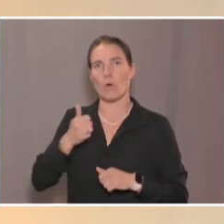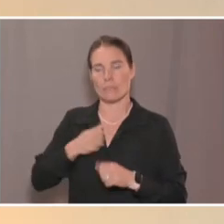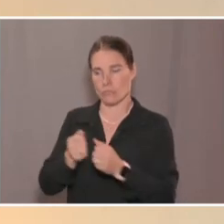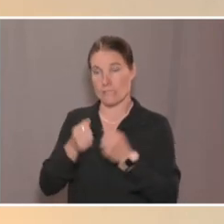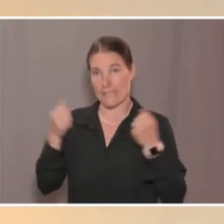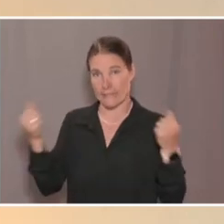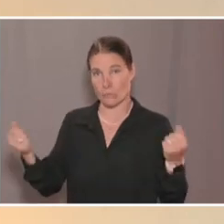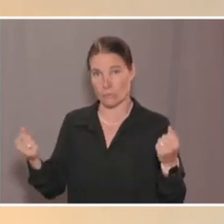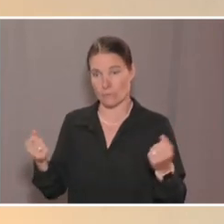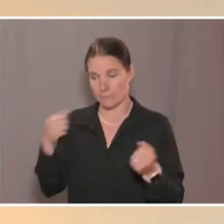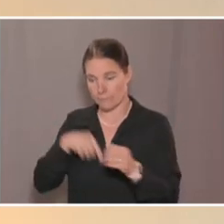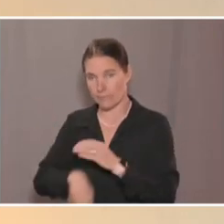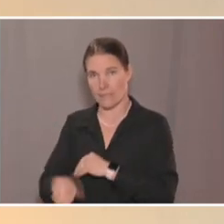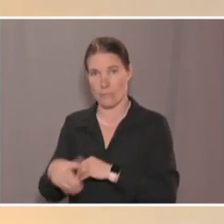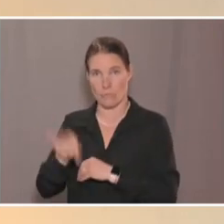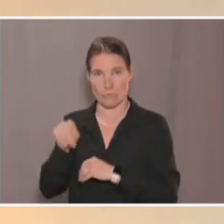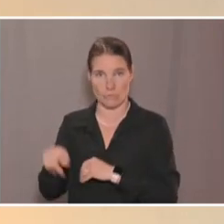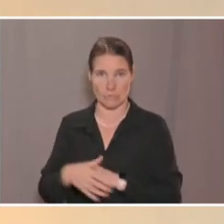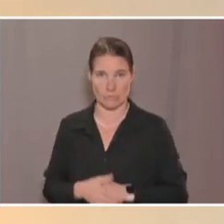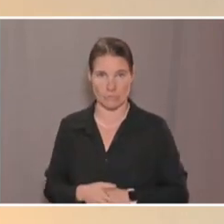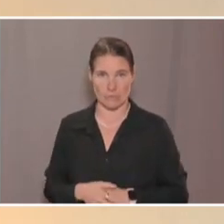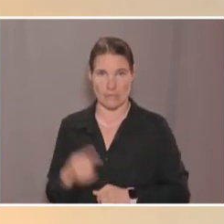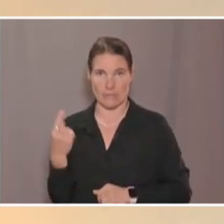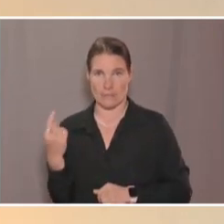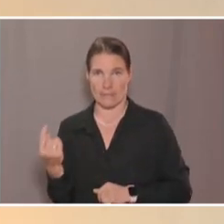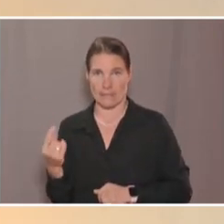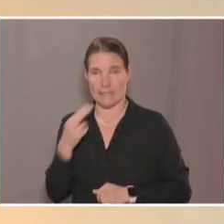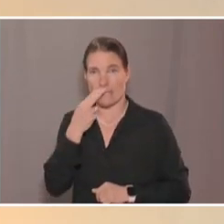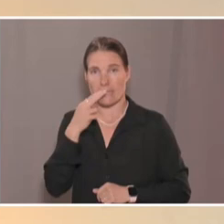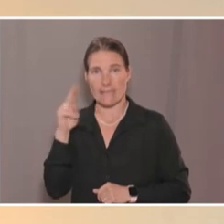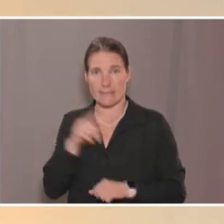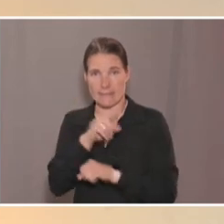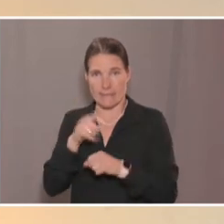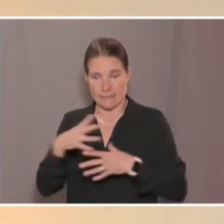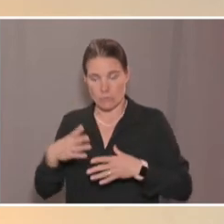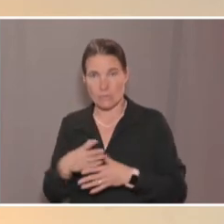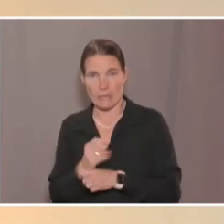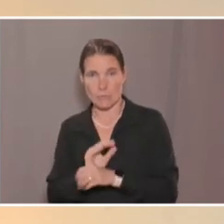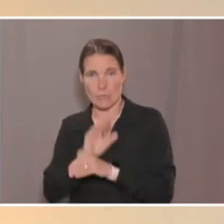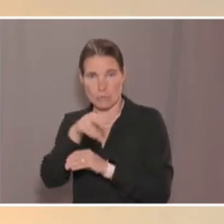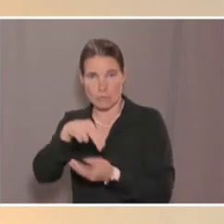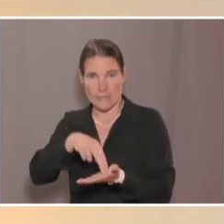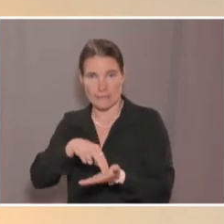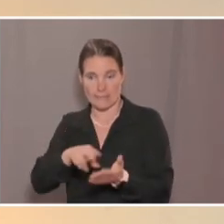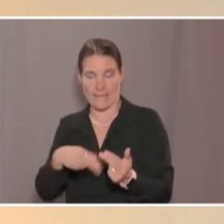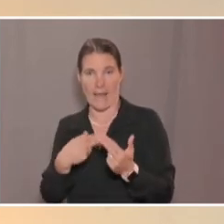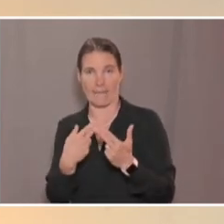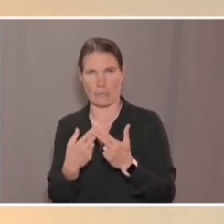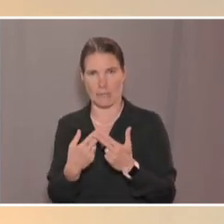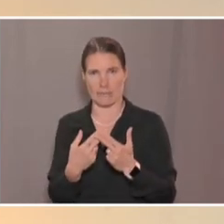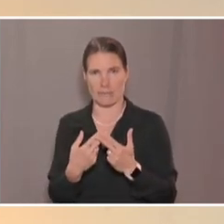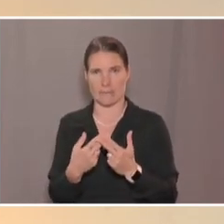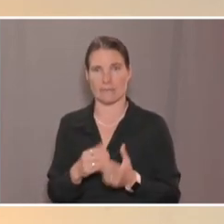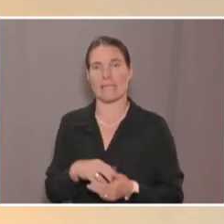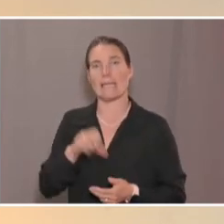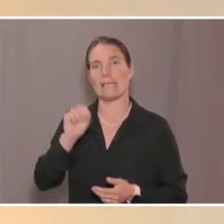mit Anfeindungen konfrontiert. Er überstand die NS-Zeit dennoch unbeschadet, weil er Anpassungsschritte wie den Eintritt in die NSDAP